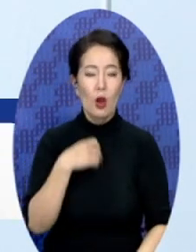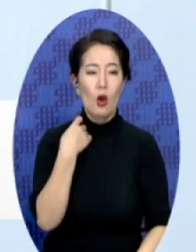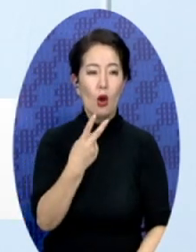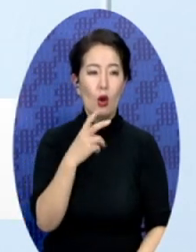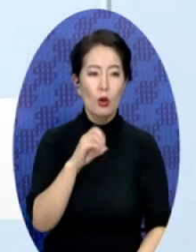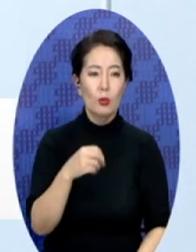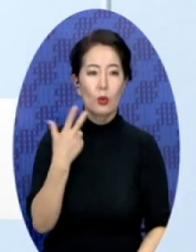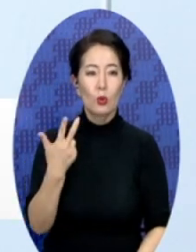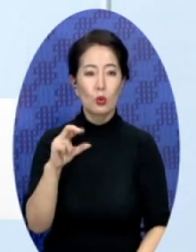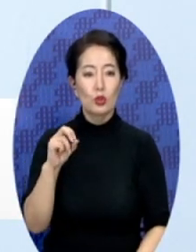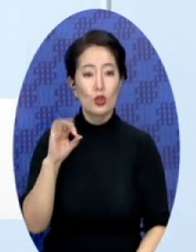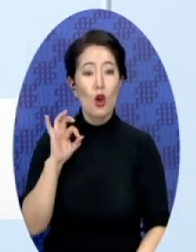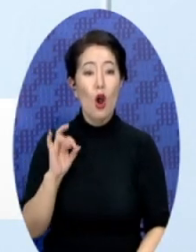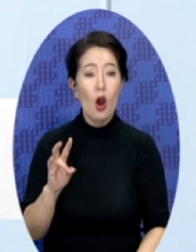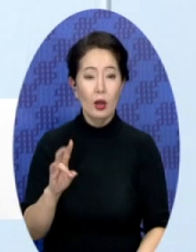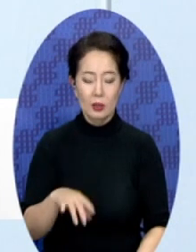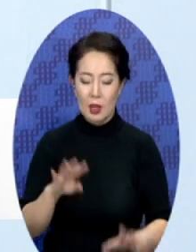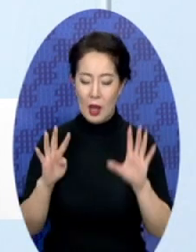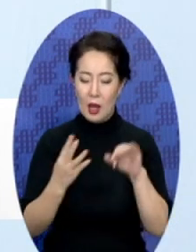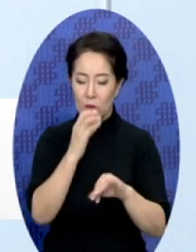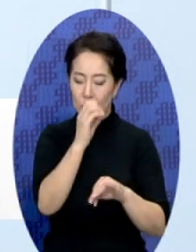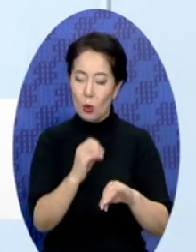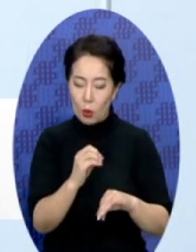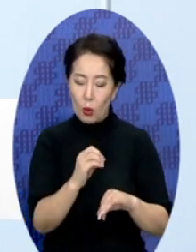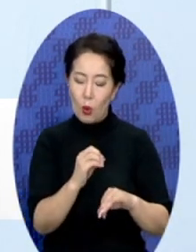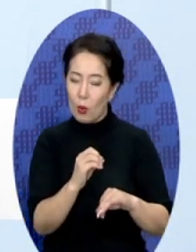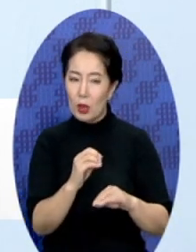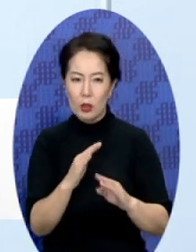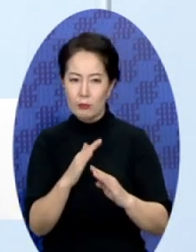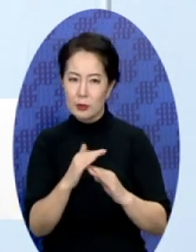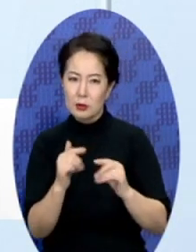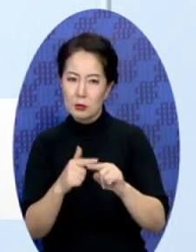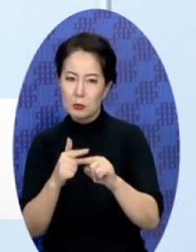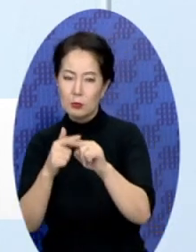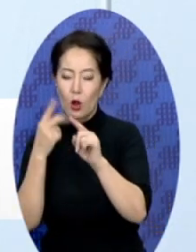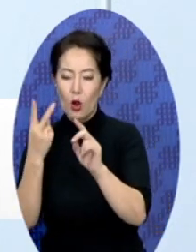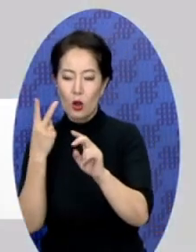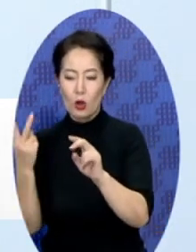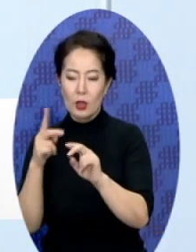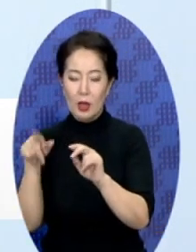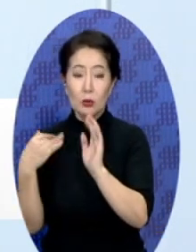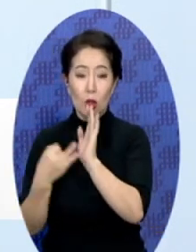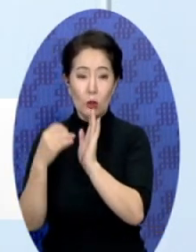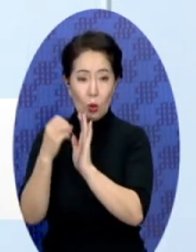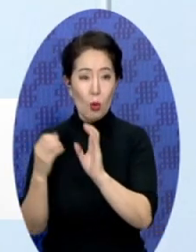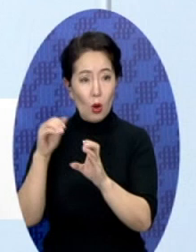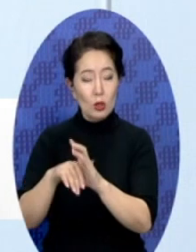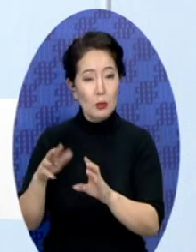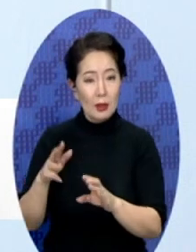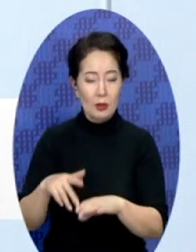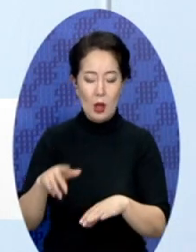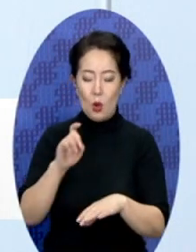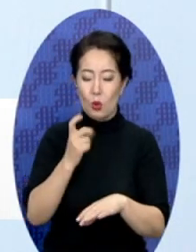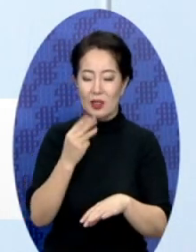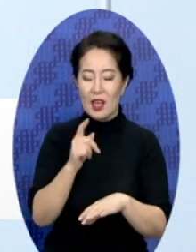2030 он гэхэд ирнэ. 14% зогсохгүй ярьсан нэг 22.7% хүрэх боломжтой байна гэсэн хөлмжийн газар шингэх